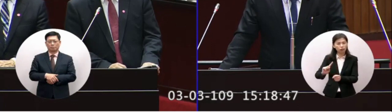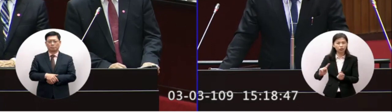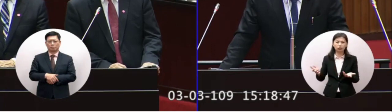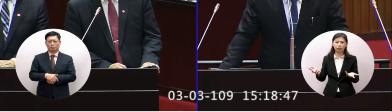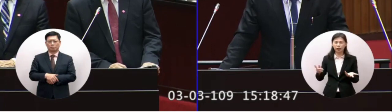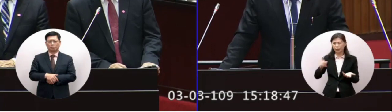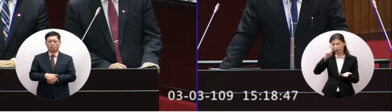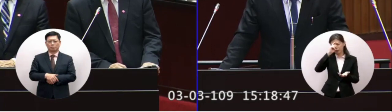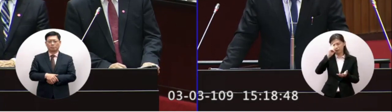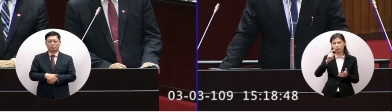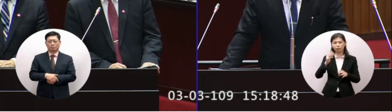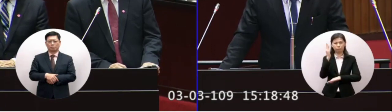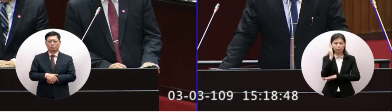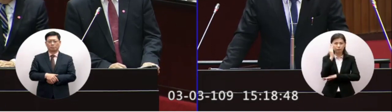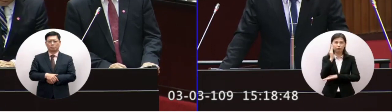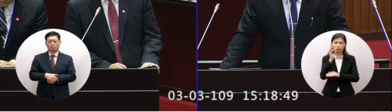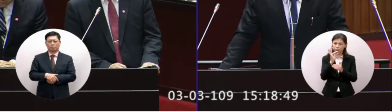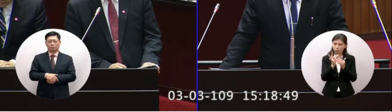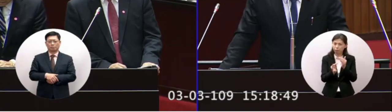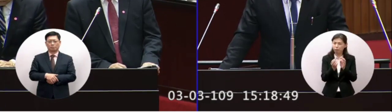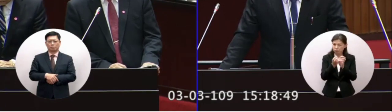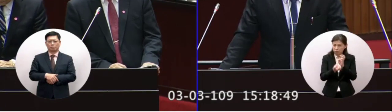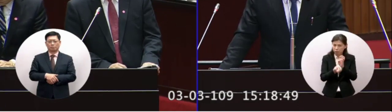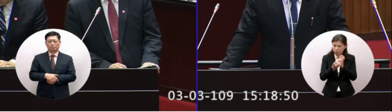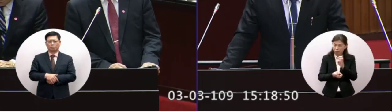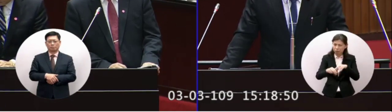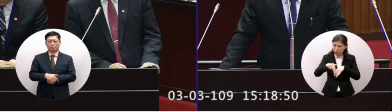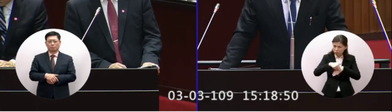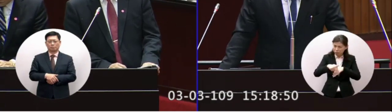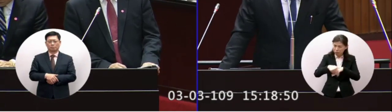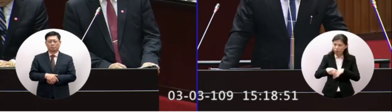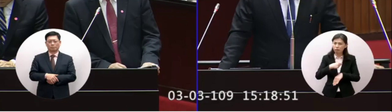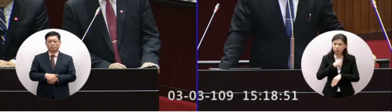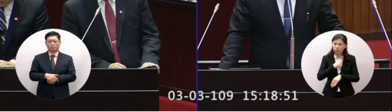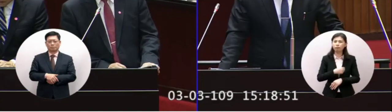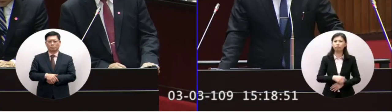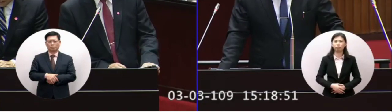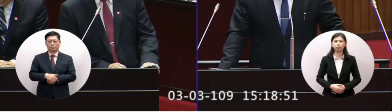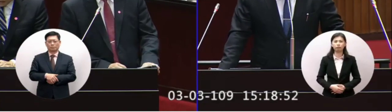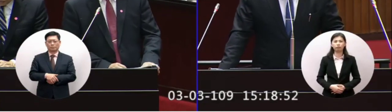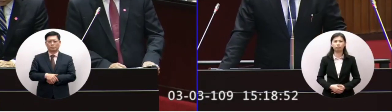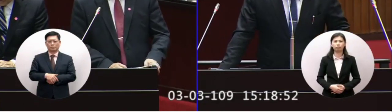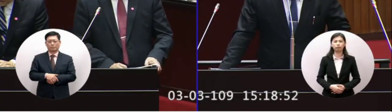个部分我是希望说行政单位在订立相关的办法上要去注意的。